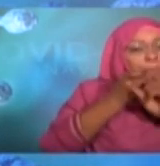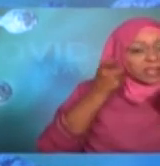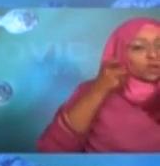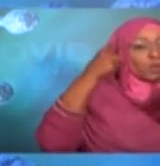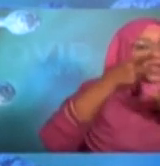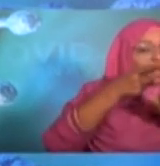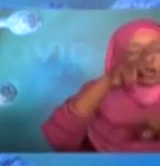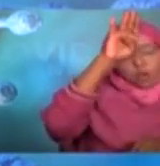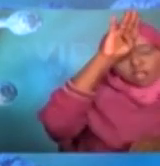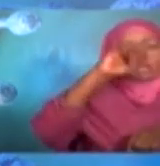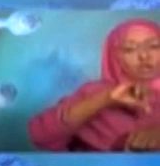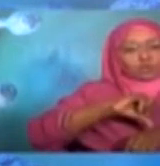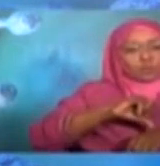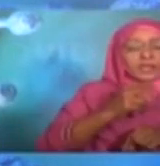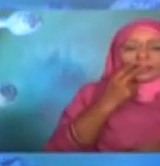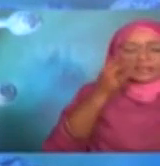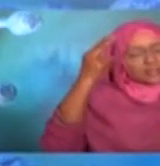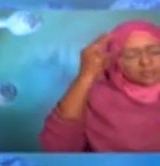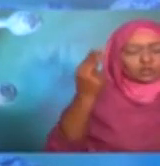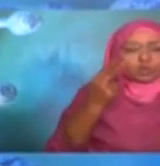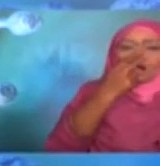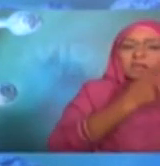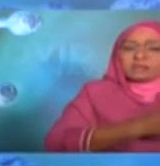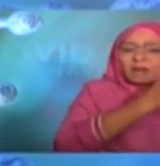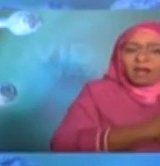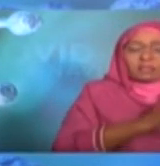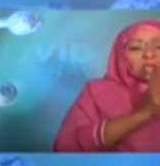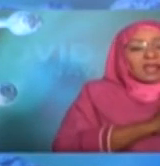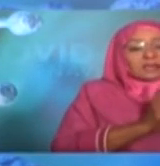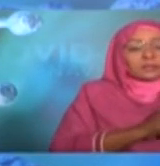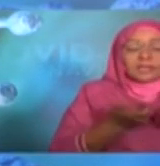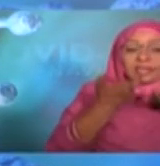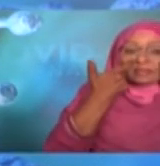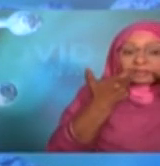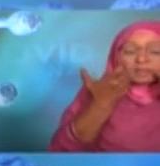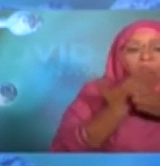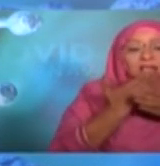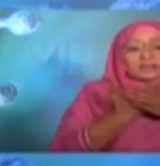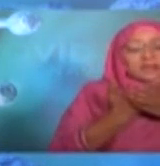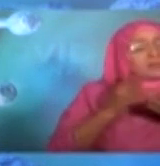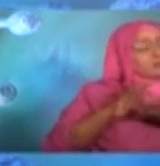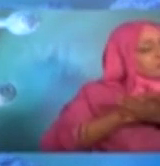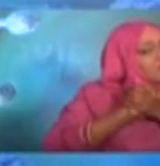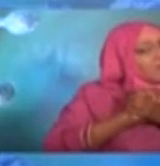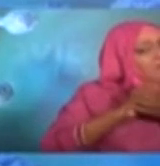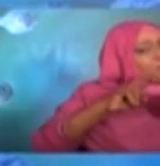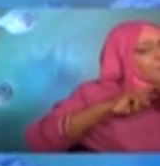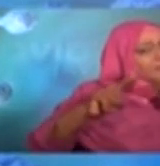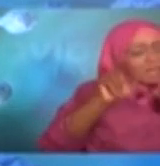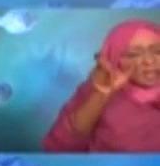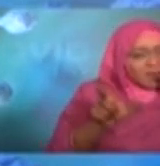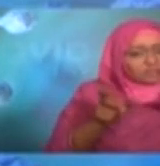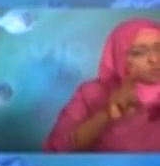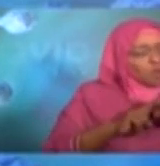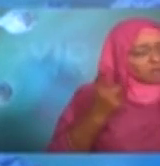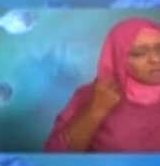الإجراءات كلها إجراءات وقائية واحترازية لسلامة الناس ولصحتهم،